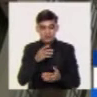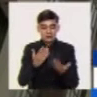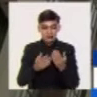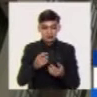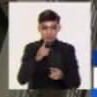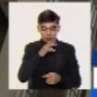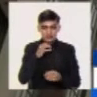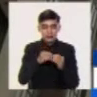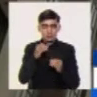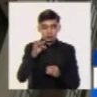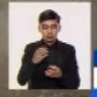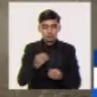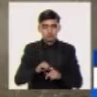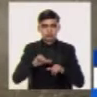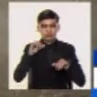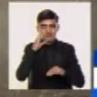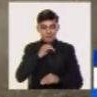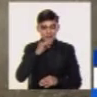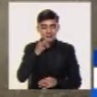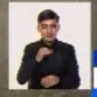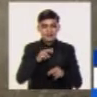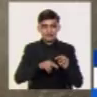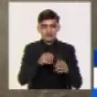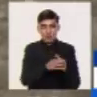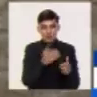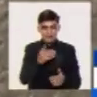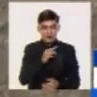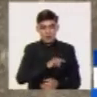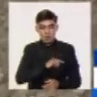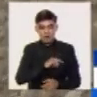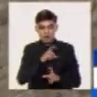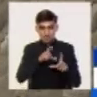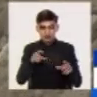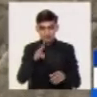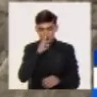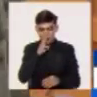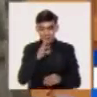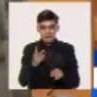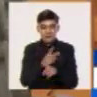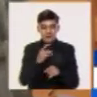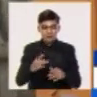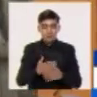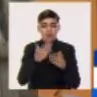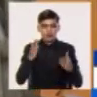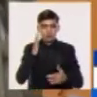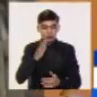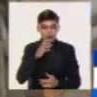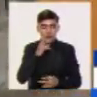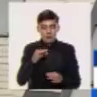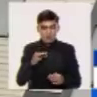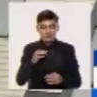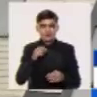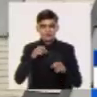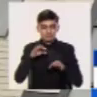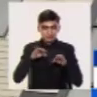да қымбаттауы мүмкін екен. Оның үстіне құрылыс компаниялары жұмысшылардың жалақысын екі есе арттырамыз дегендермен ауқымды